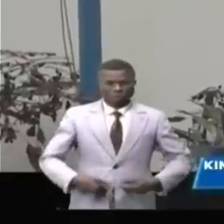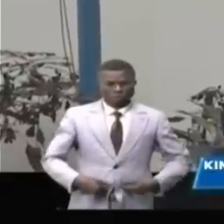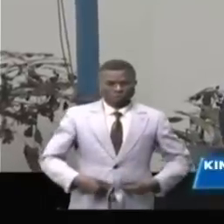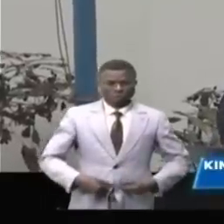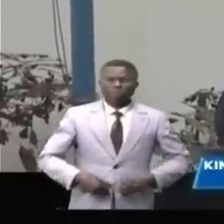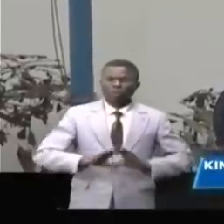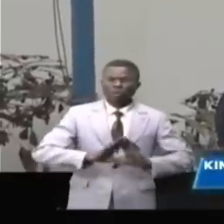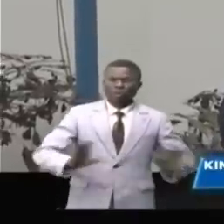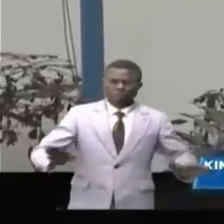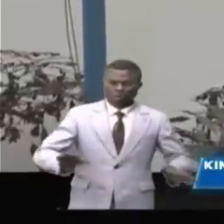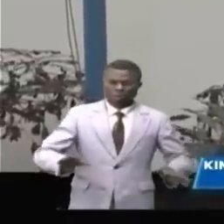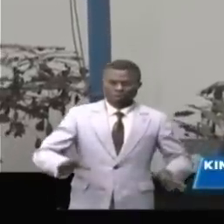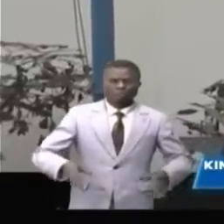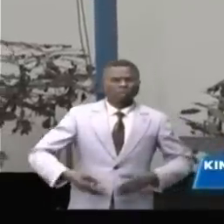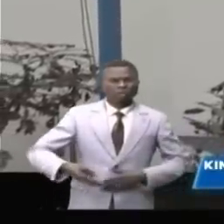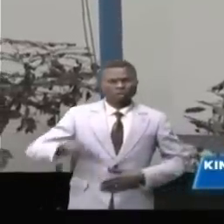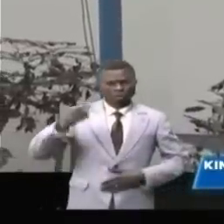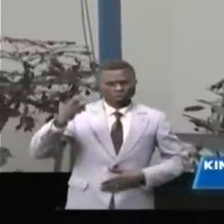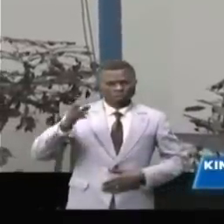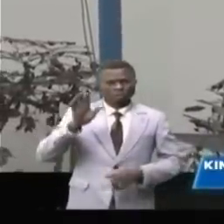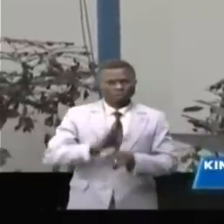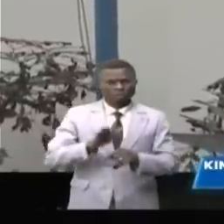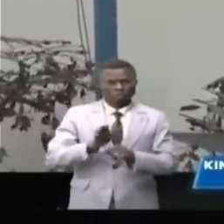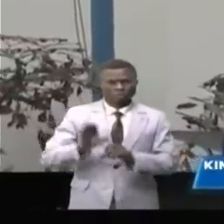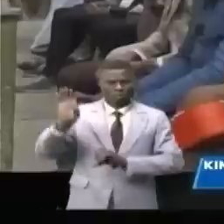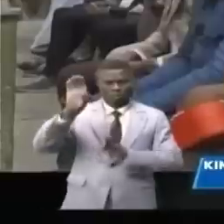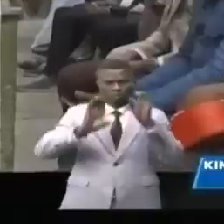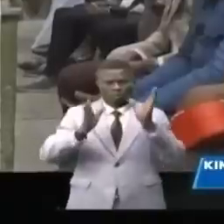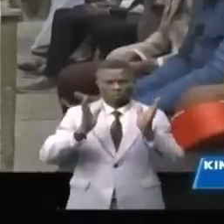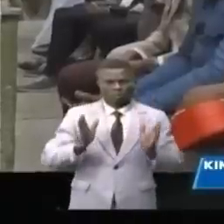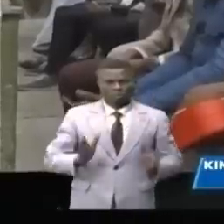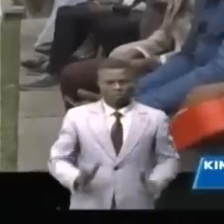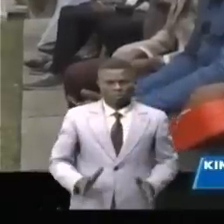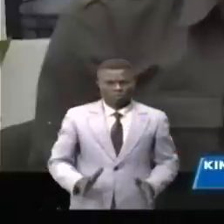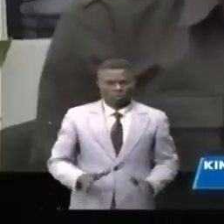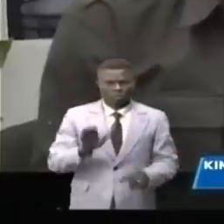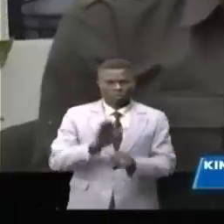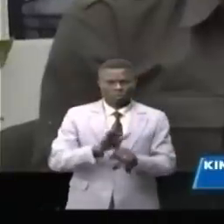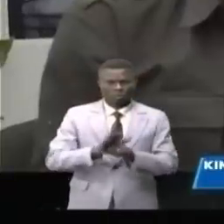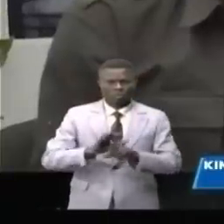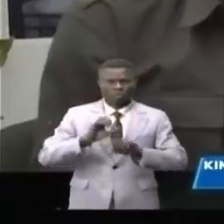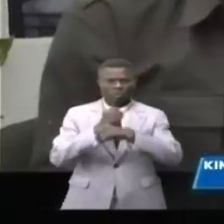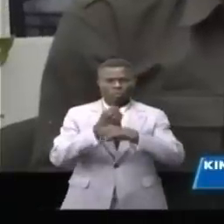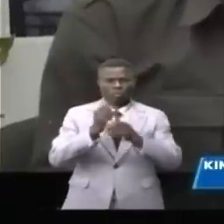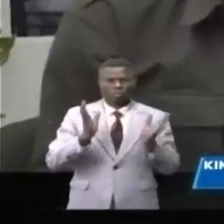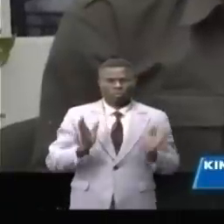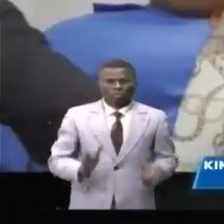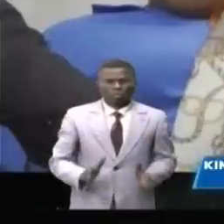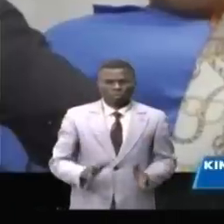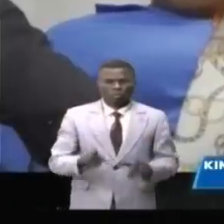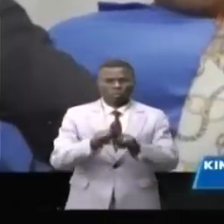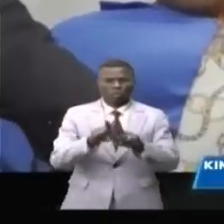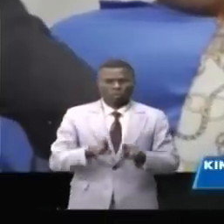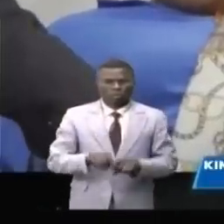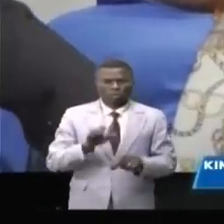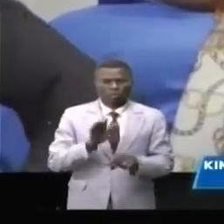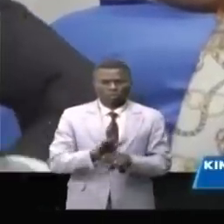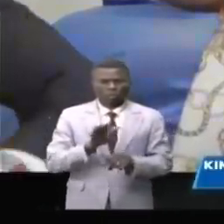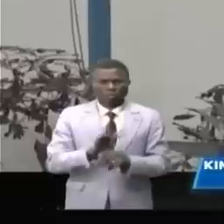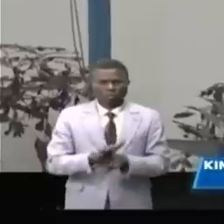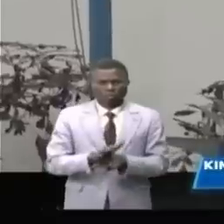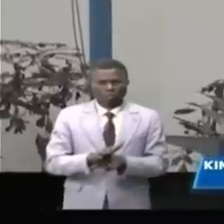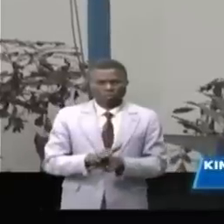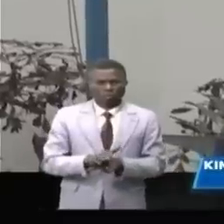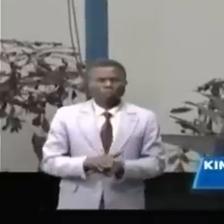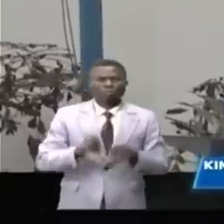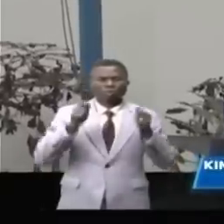talentueux, de nombreux scientifiques, de nombreux entrepreneurs, mais également des modèles de la